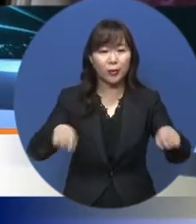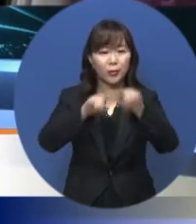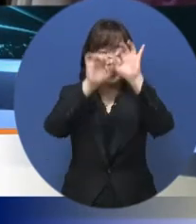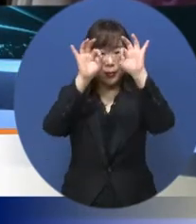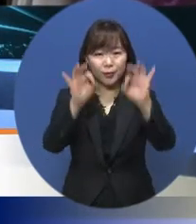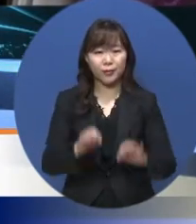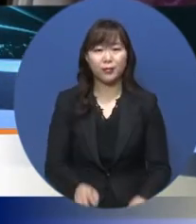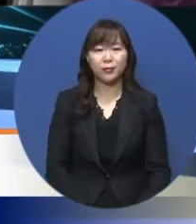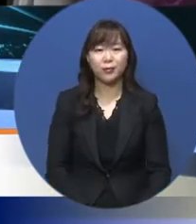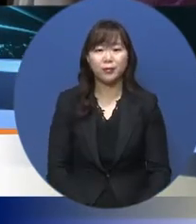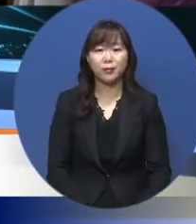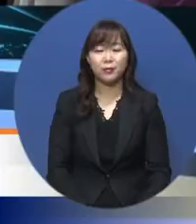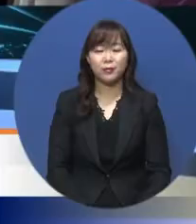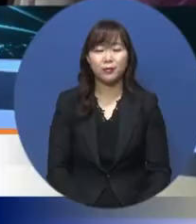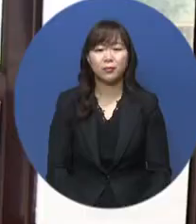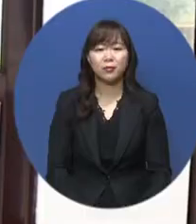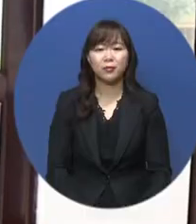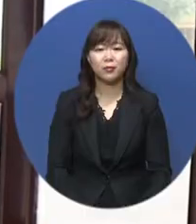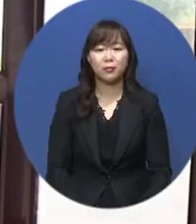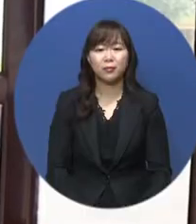이소영 기자가 다녀왔습니다.